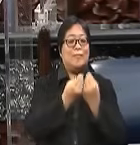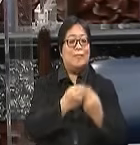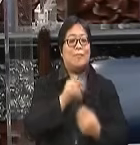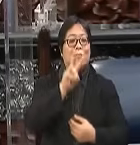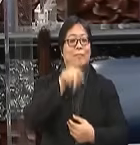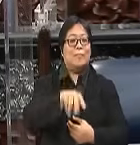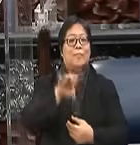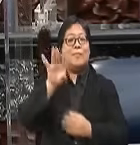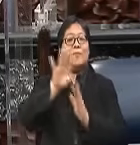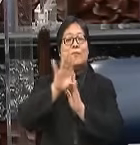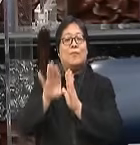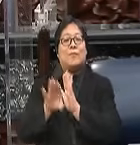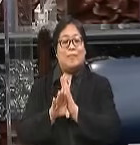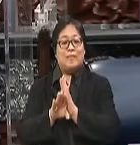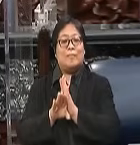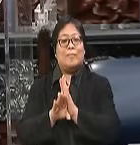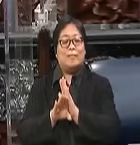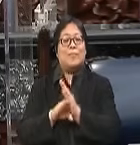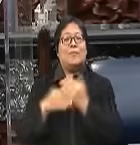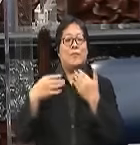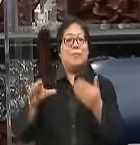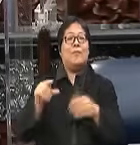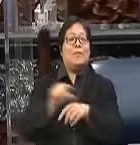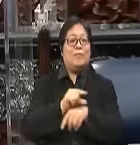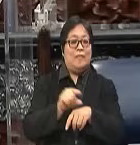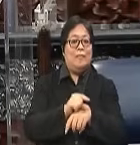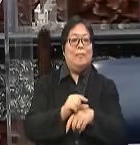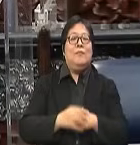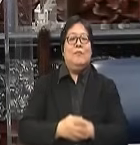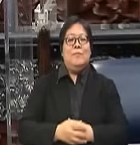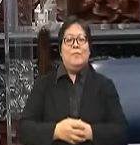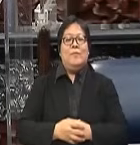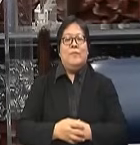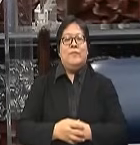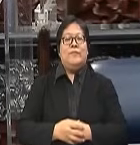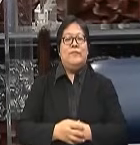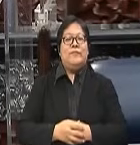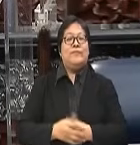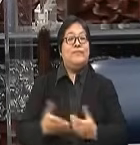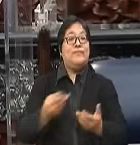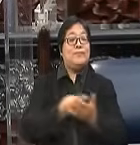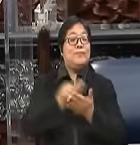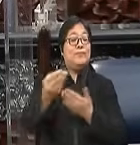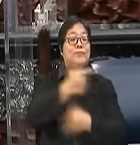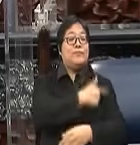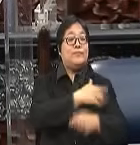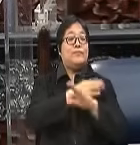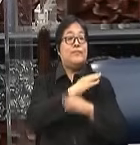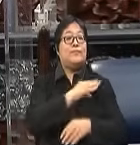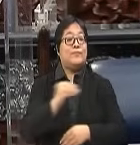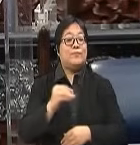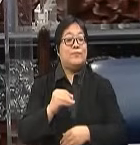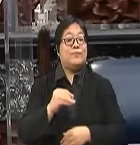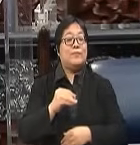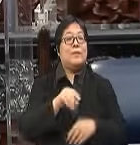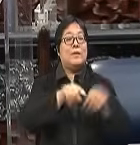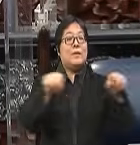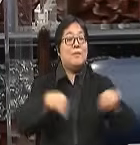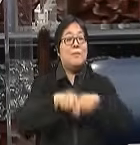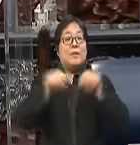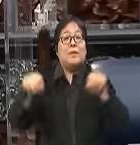28 William telah pun digunakan dimana untuk membeli bensin dan juga logistik